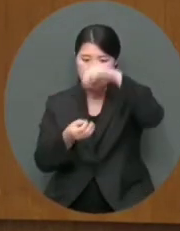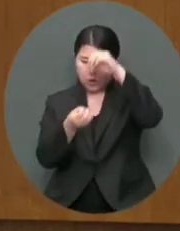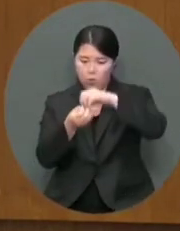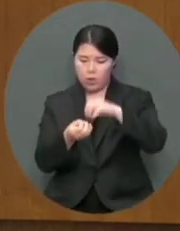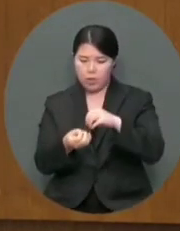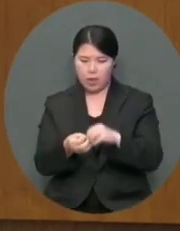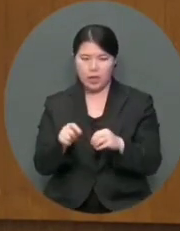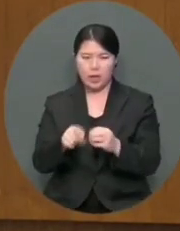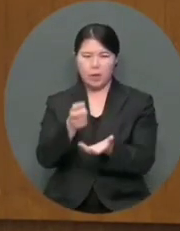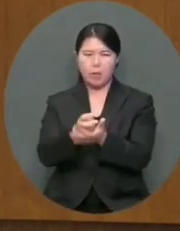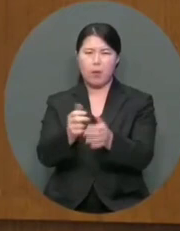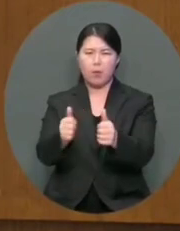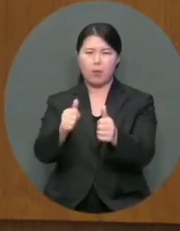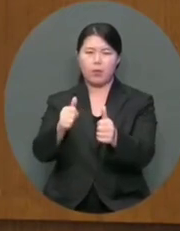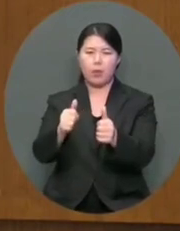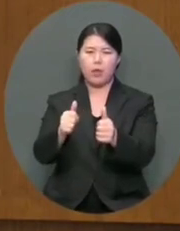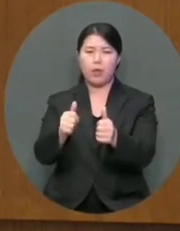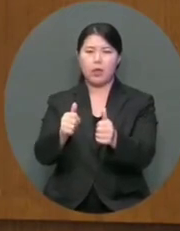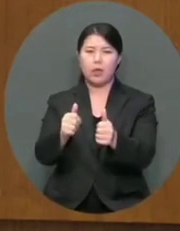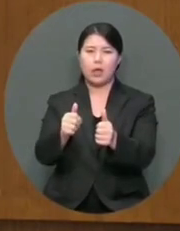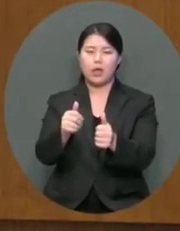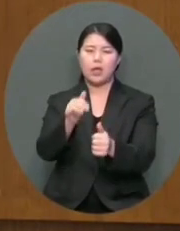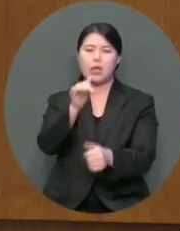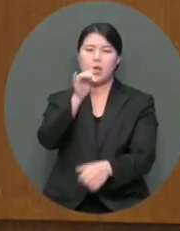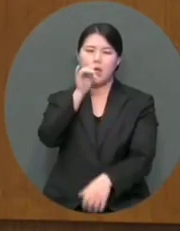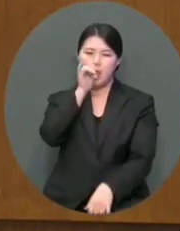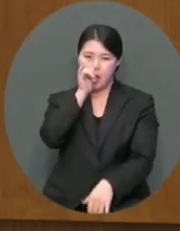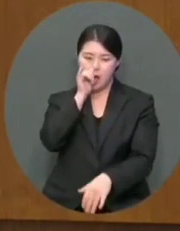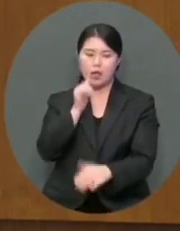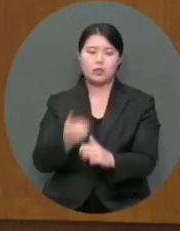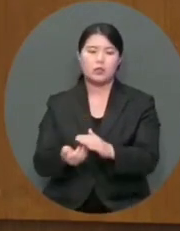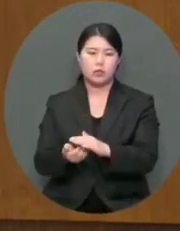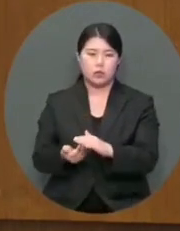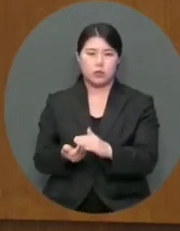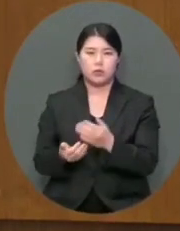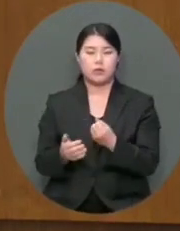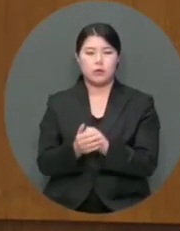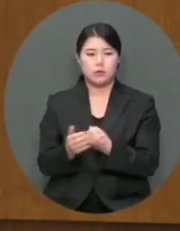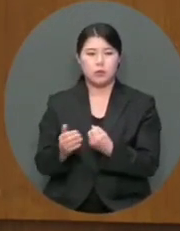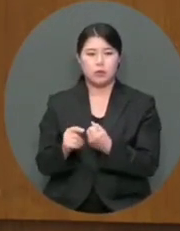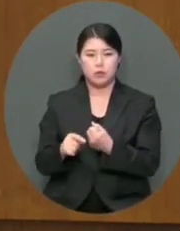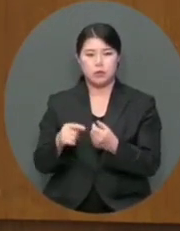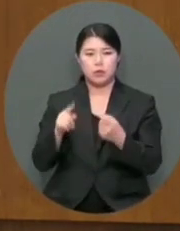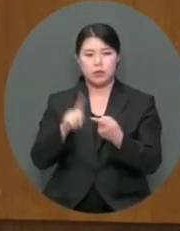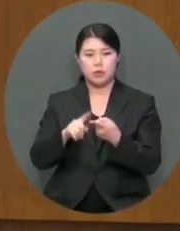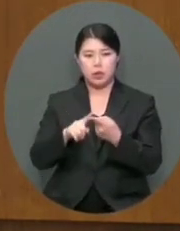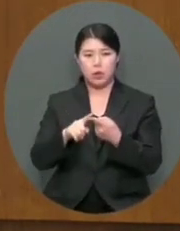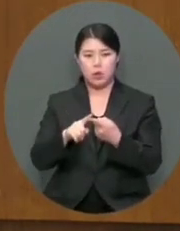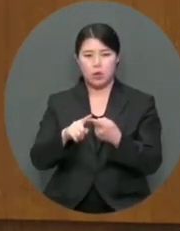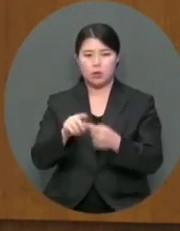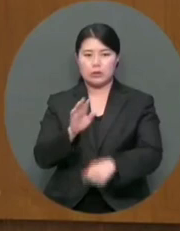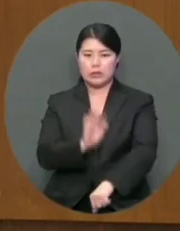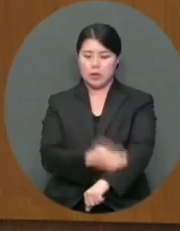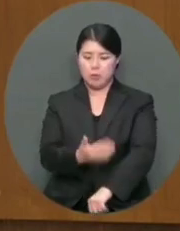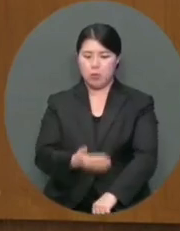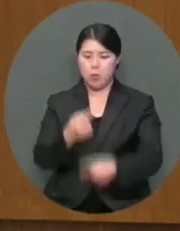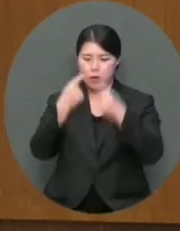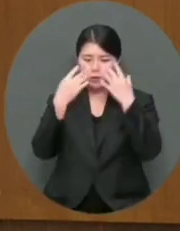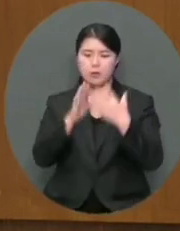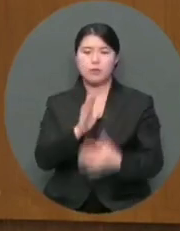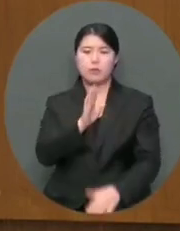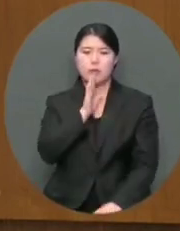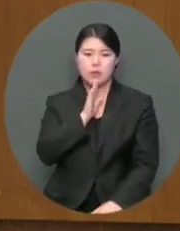법원에 성립되어 있기 전이었기 때문에 제가 그 부분은 명백하게 잘못된 것은 맞다라고